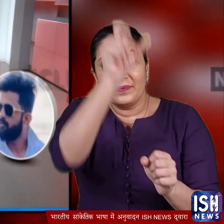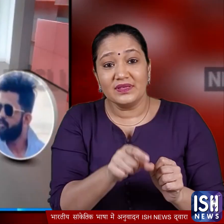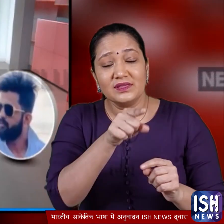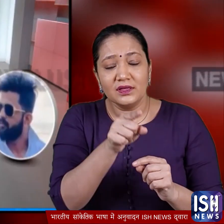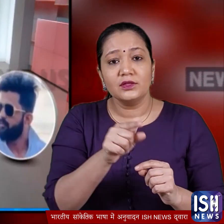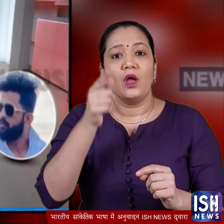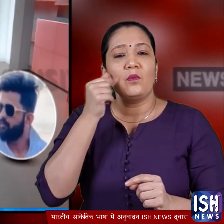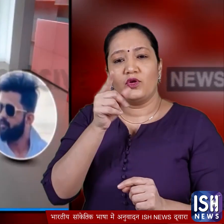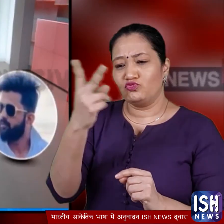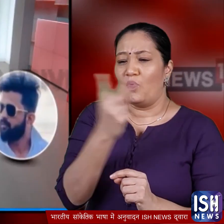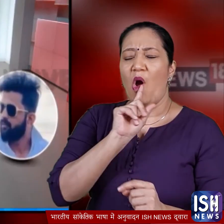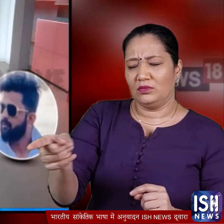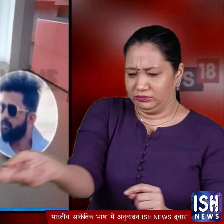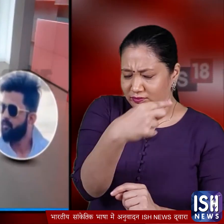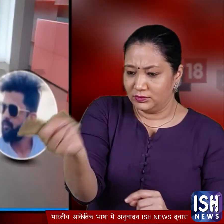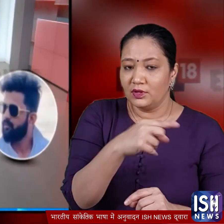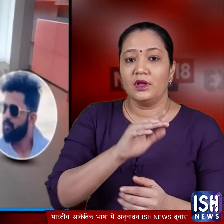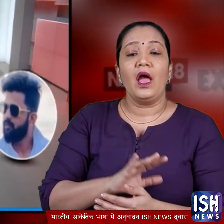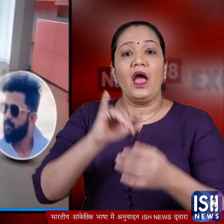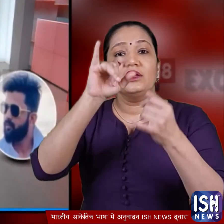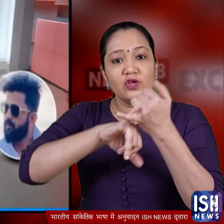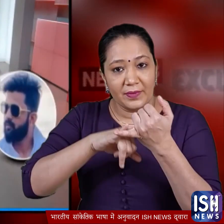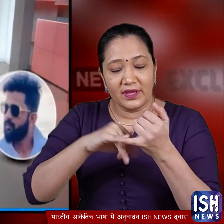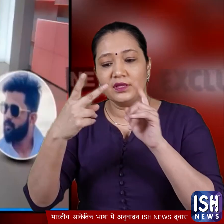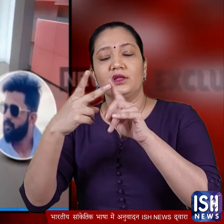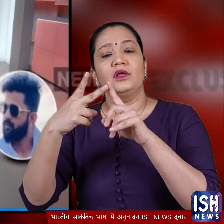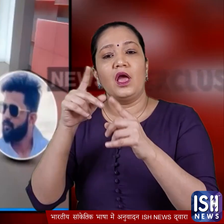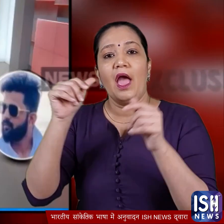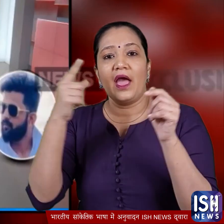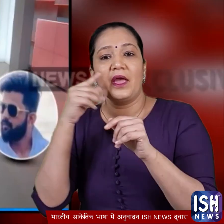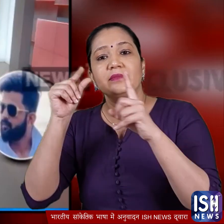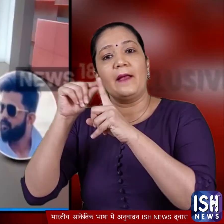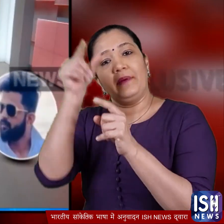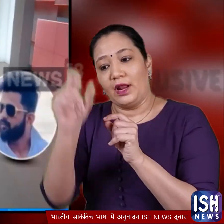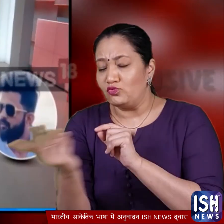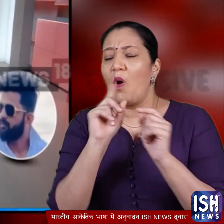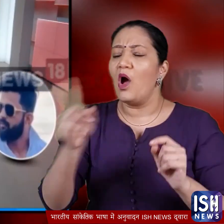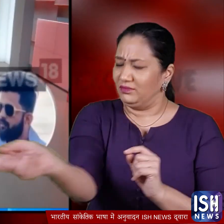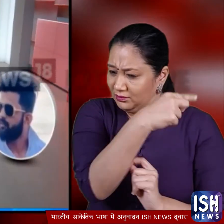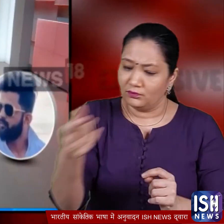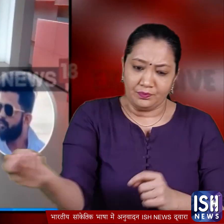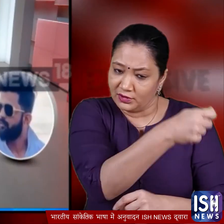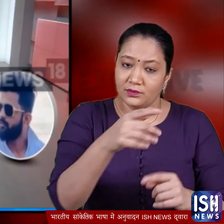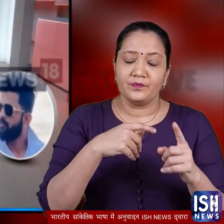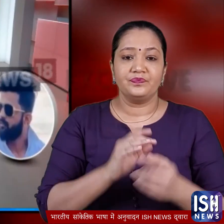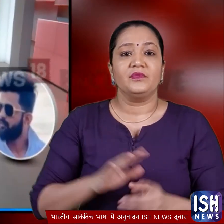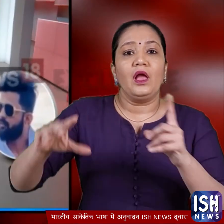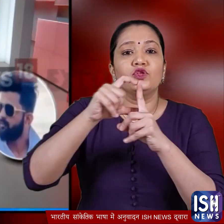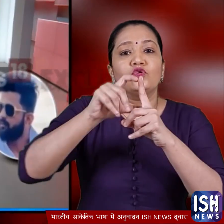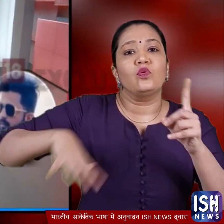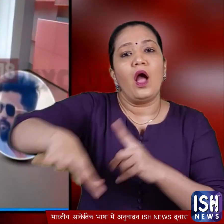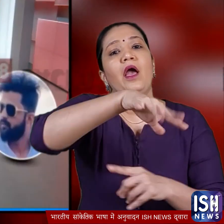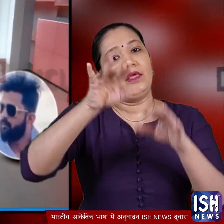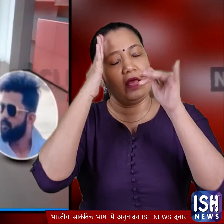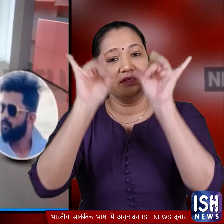ने यह काम गुजरात के 2 लड़कों से करवाया, जिनमें एक का नाम शब्बीर और दूसरे का इम्तियाज पठान बताया जा रहा है। ये दोनों लड़के धुंधुका